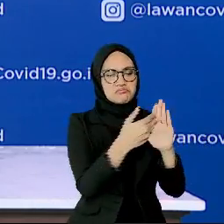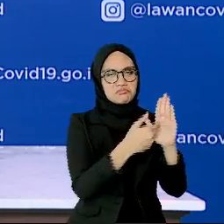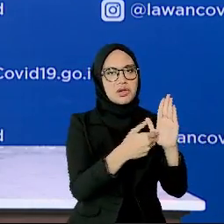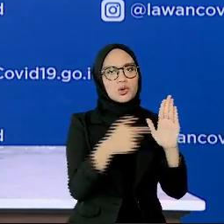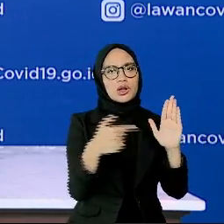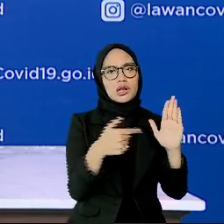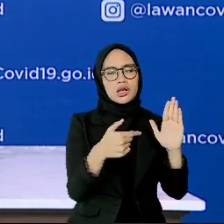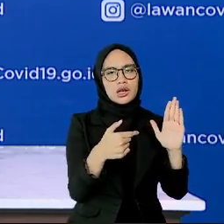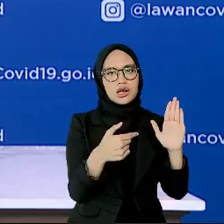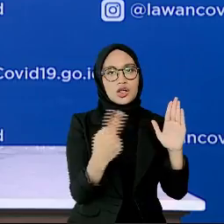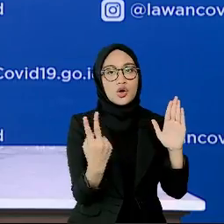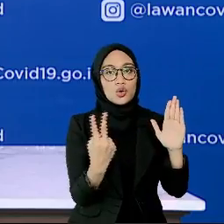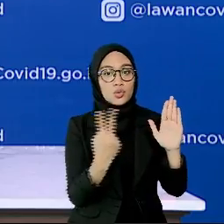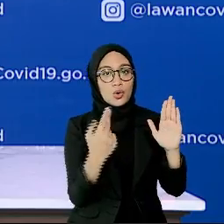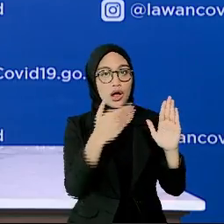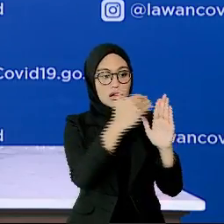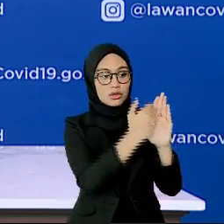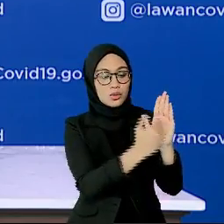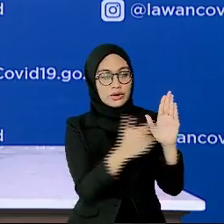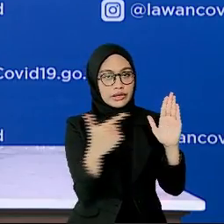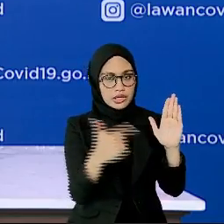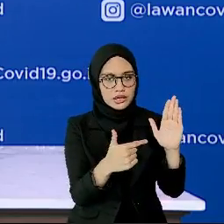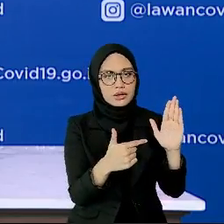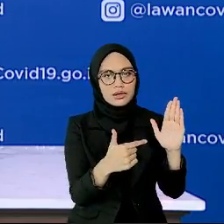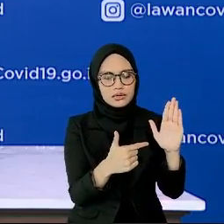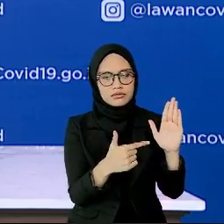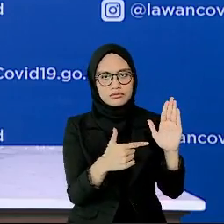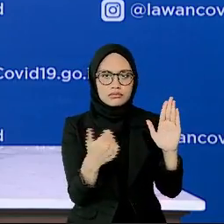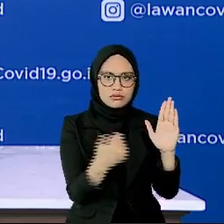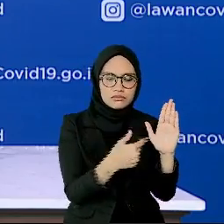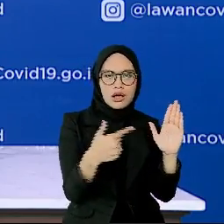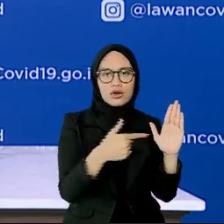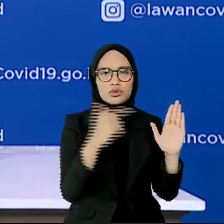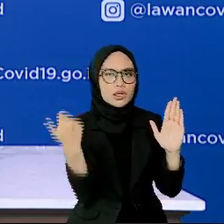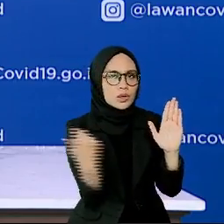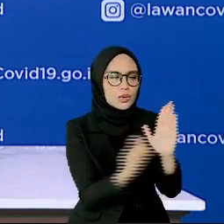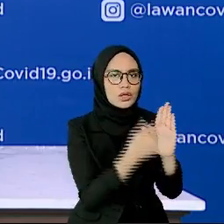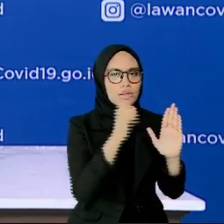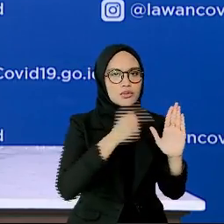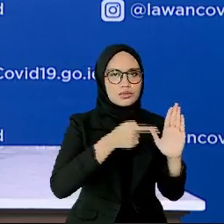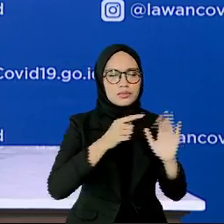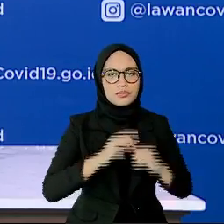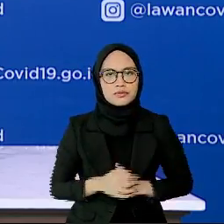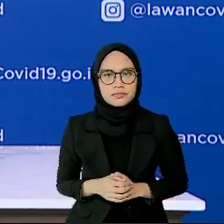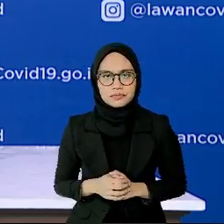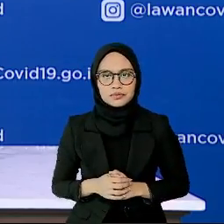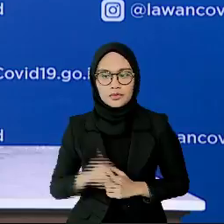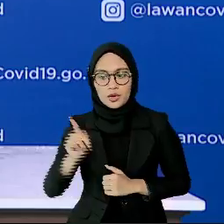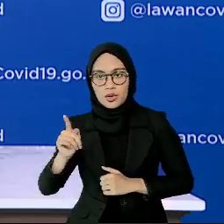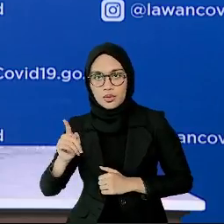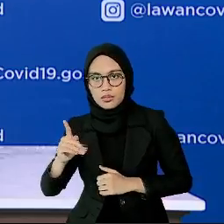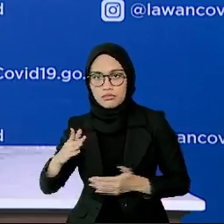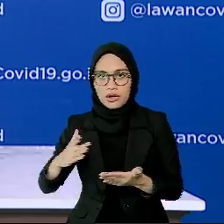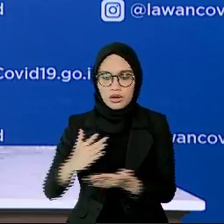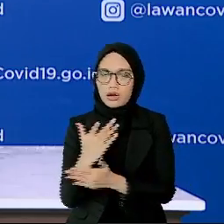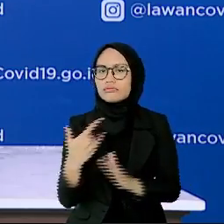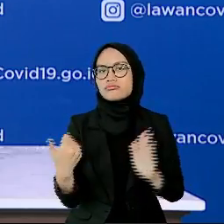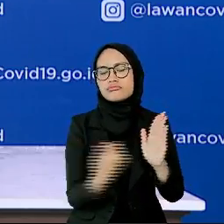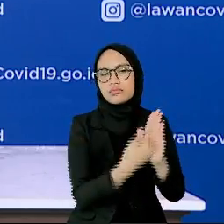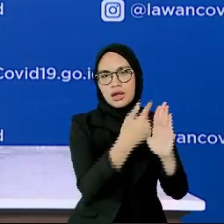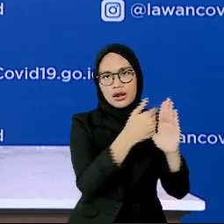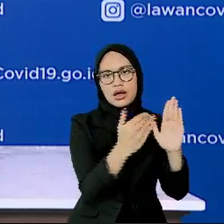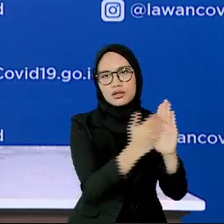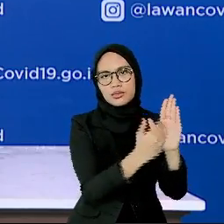Prinsipnya kedua regulasi ini menghimbau pelaksanaan karantina untuk agar pelaku perjalanan tidak jatuh sakit